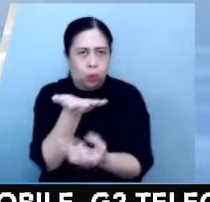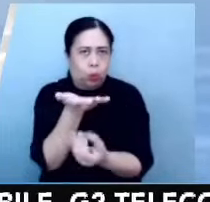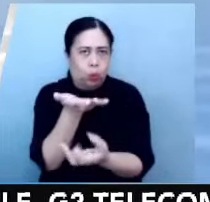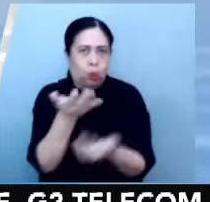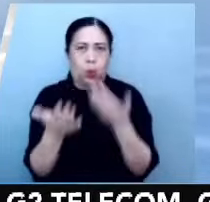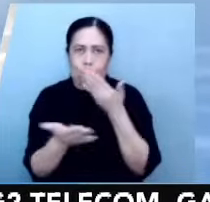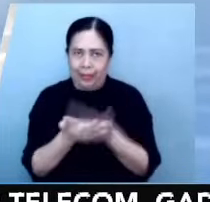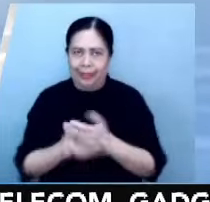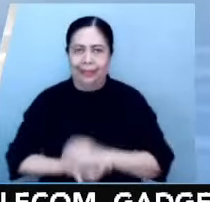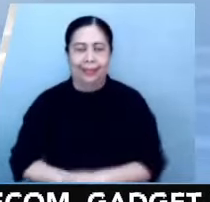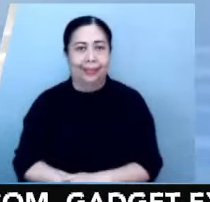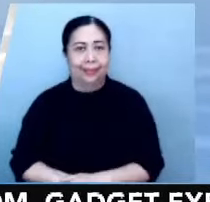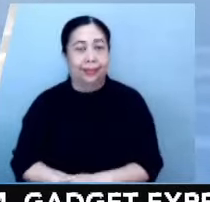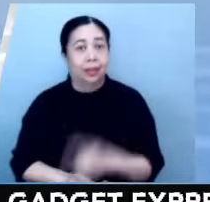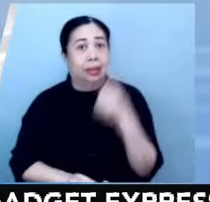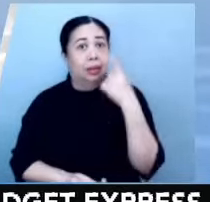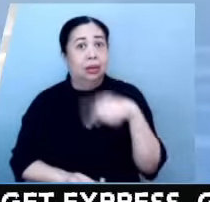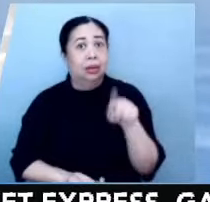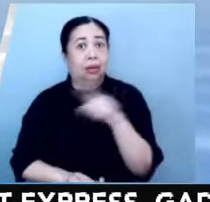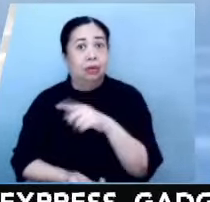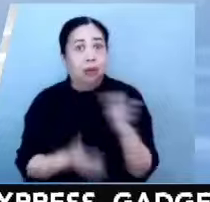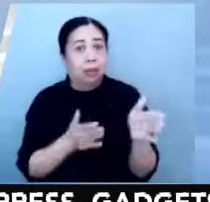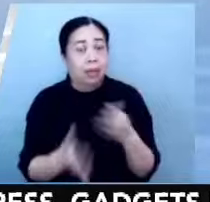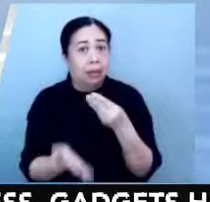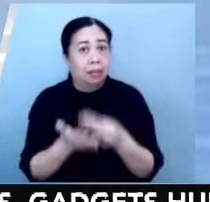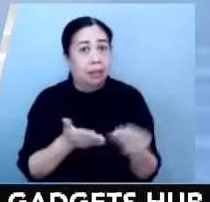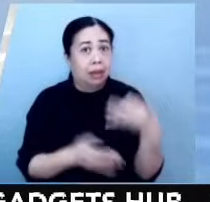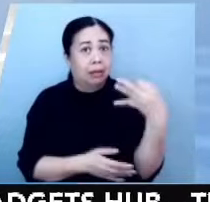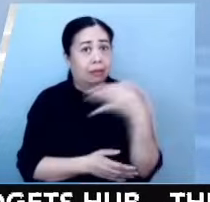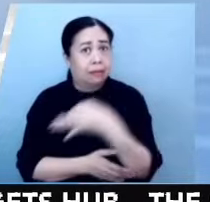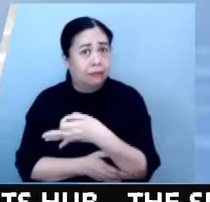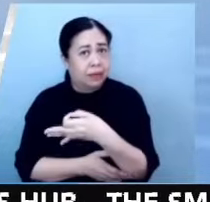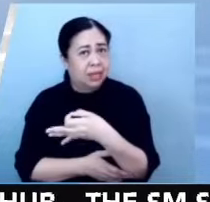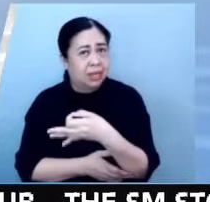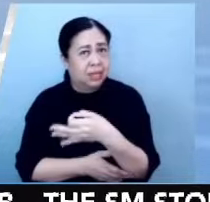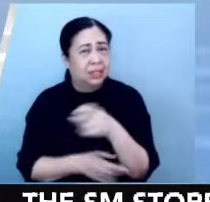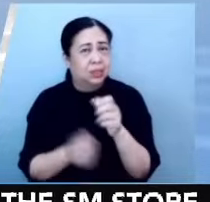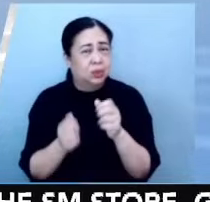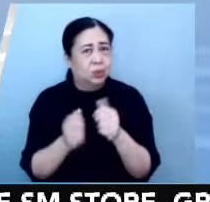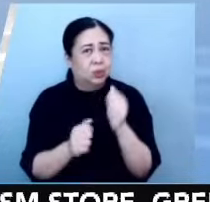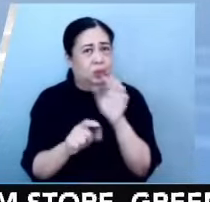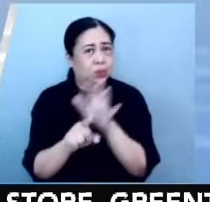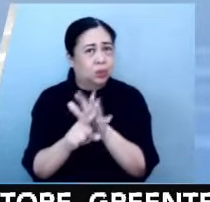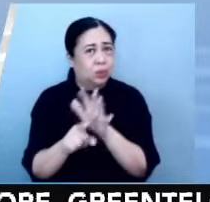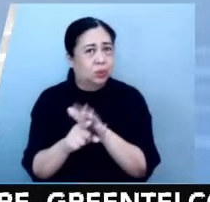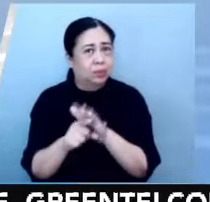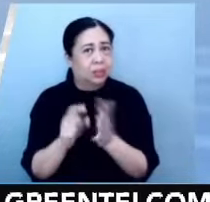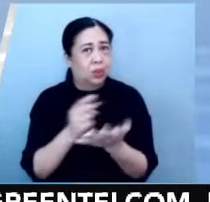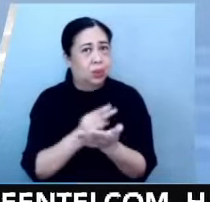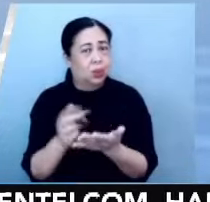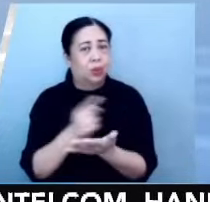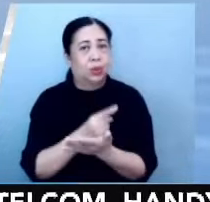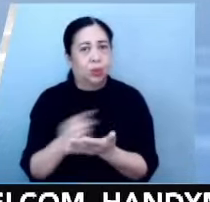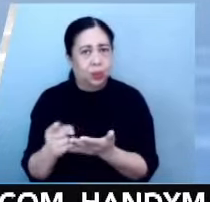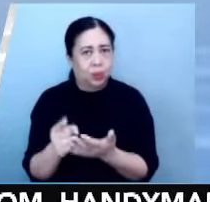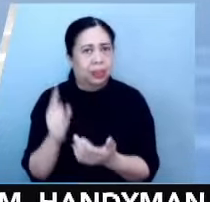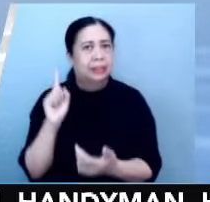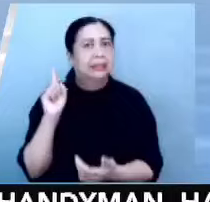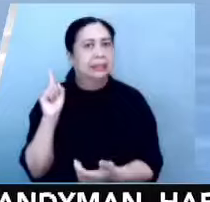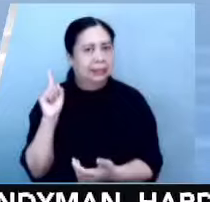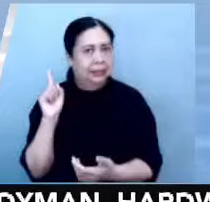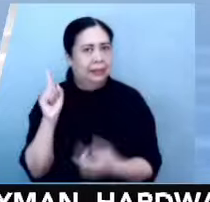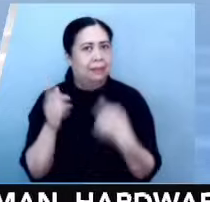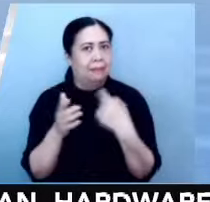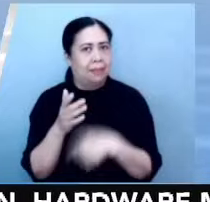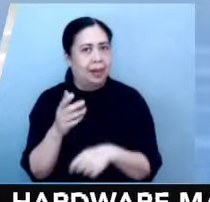mabuti. Para naman sa mga balak bumili ng isda na karaniwang mas mabili kapag Semana Santa. Ito naman po ang presyo sa